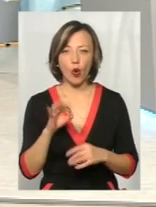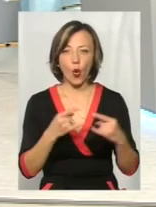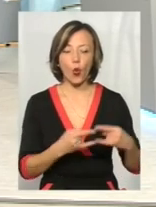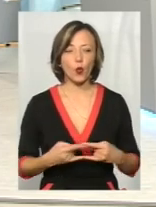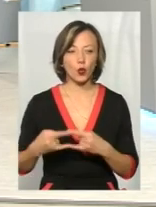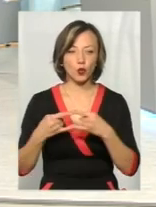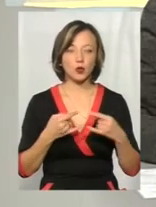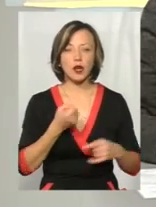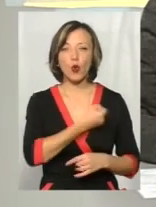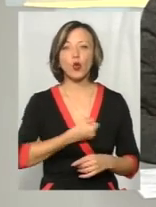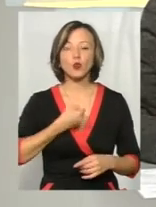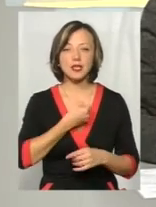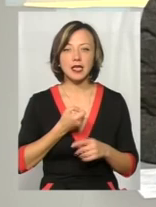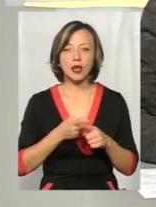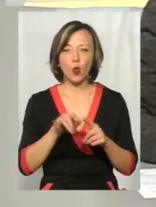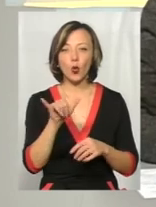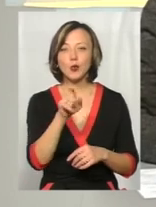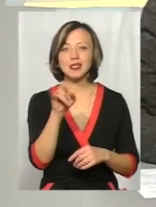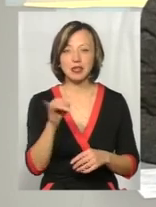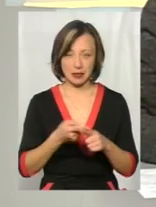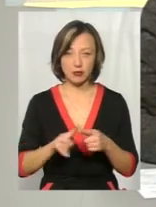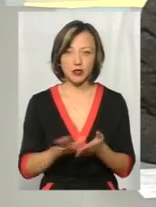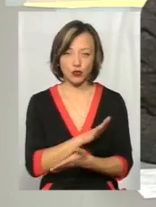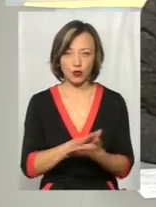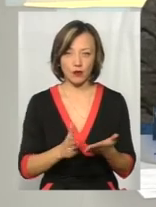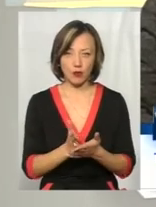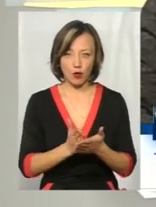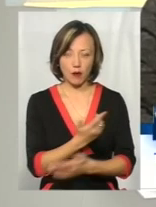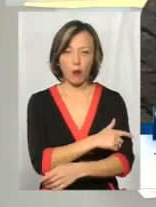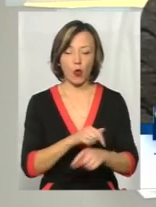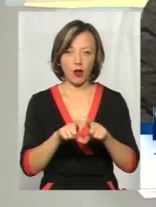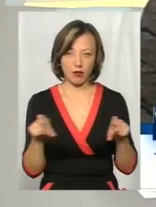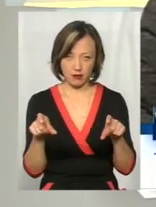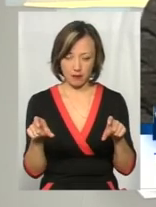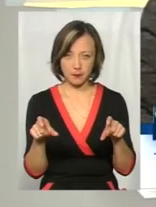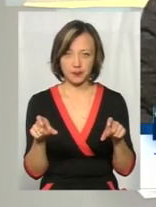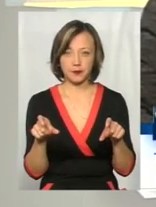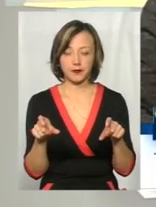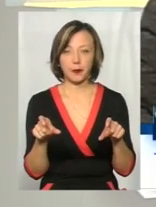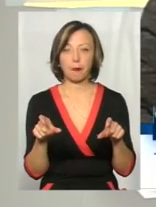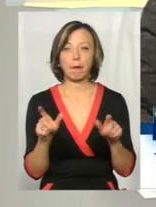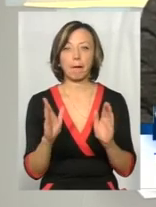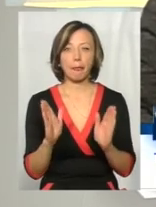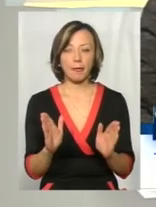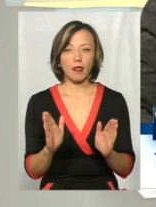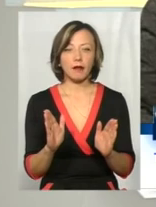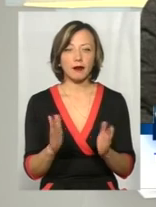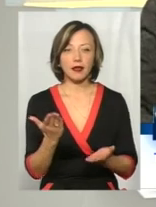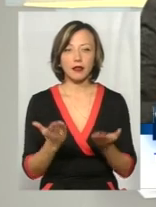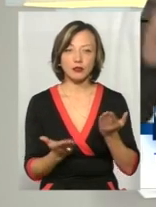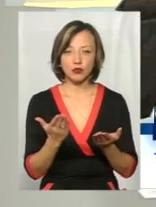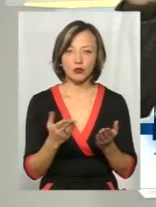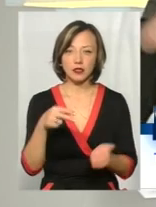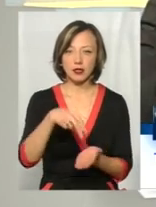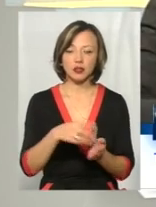ультразвукової діагностики. Да? Зараз це, по суті, ну, це безкоштовна послуга в поліклініках. Ось, ну, принаймні, якщо ти встаєш на